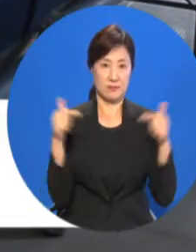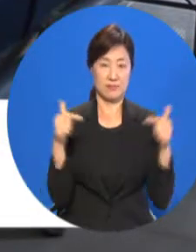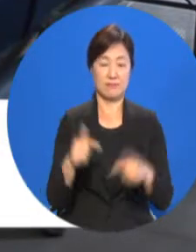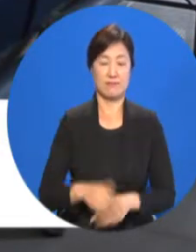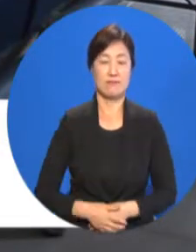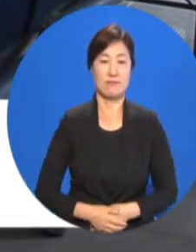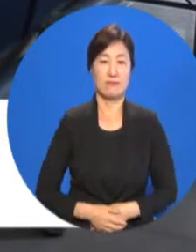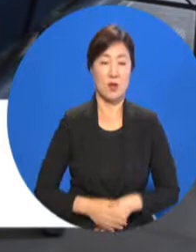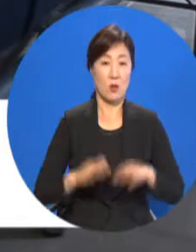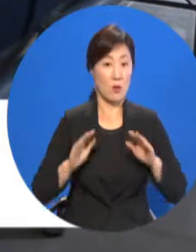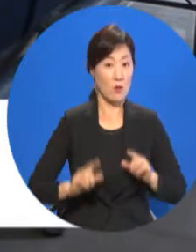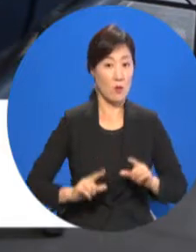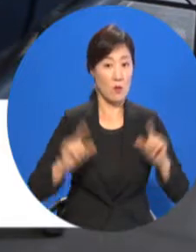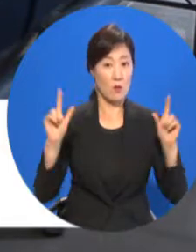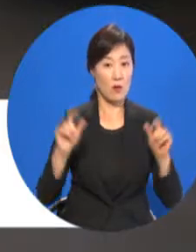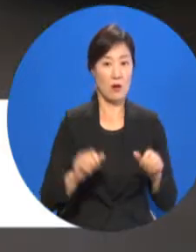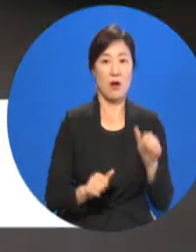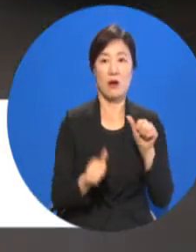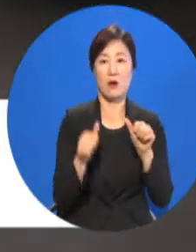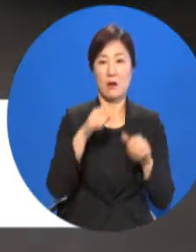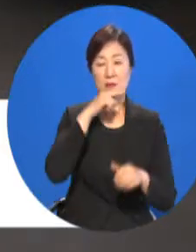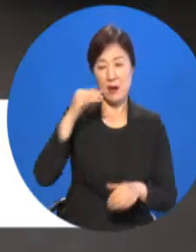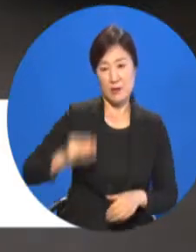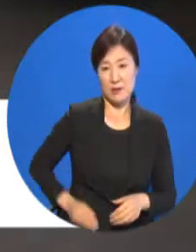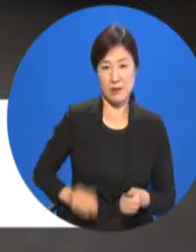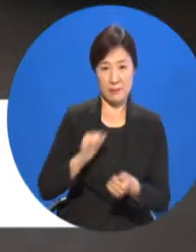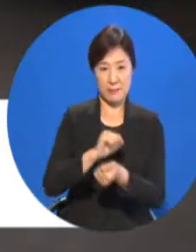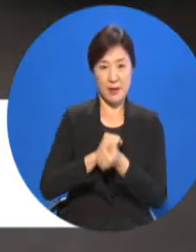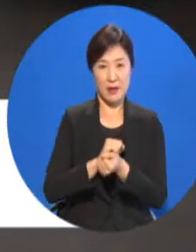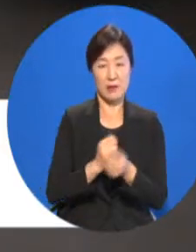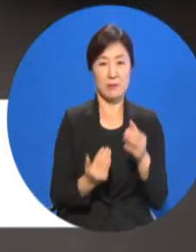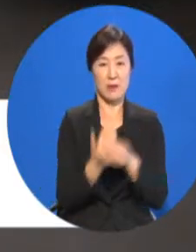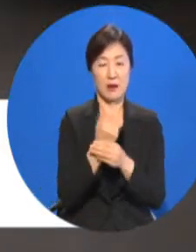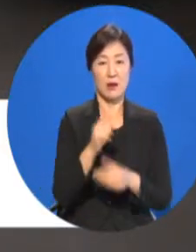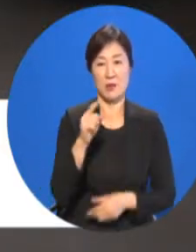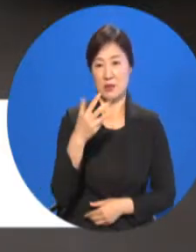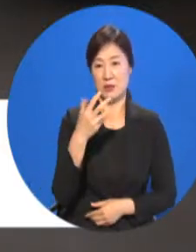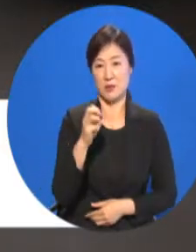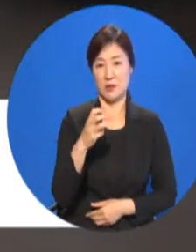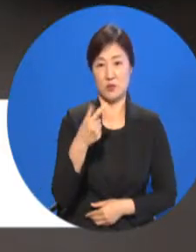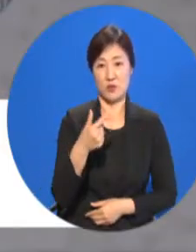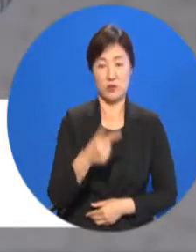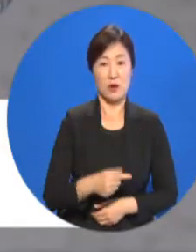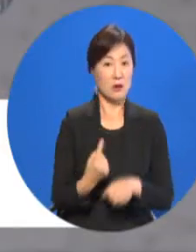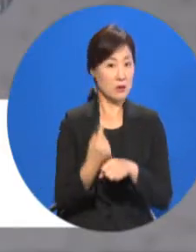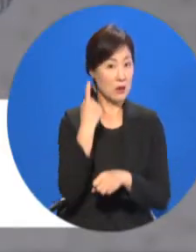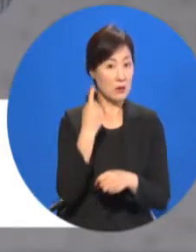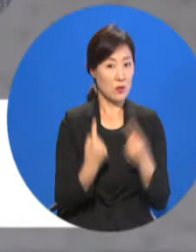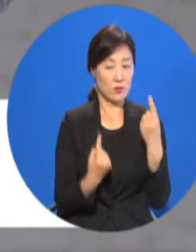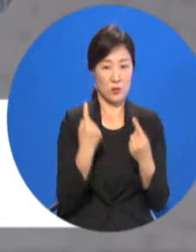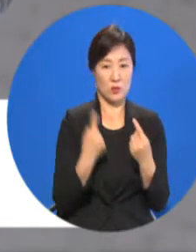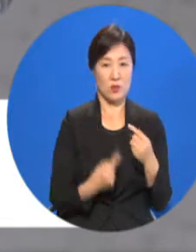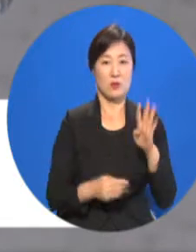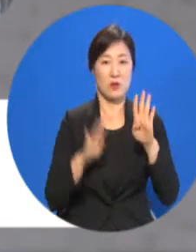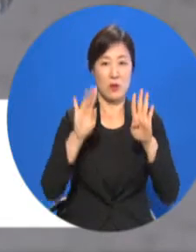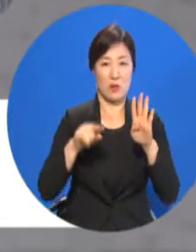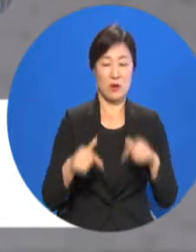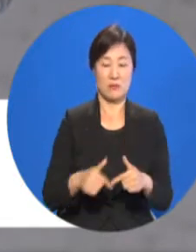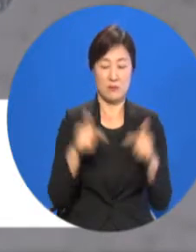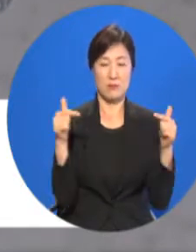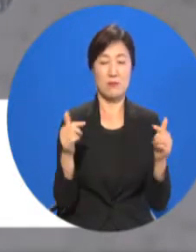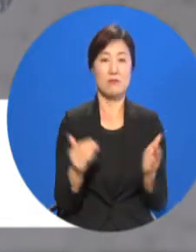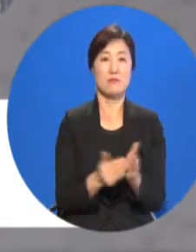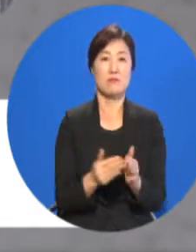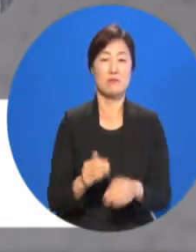따르면 올 들어 도내 A형 간염 발병 환자는 모두 136명으로 지난해 30명보다 4배 넘게 증가한 것으로